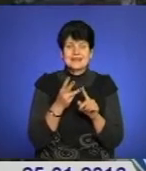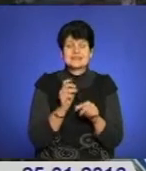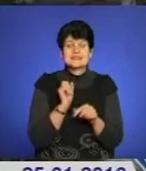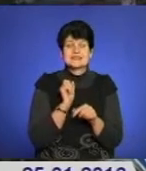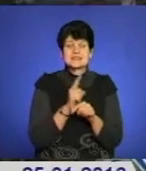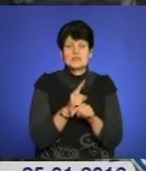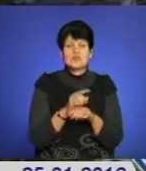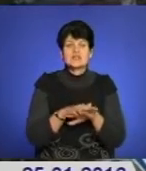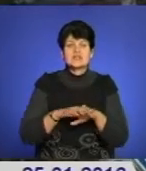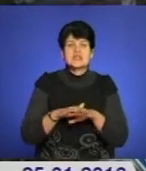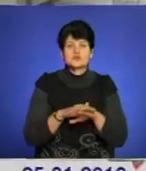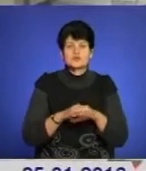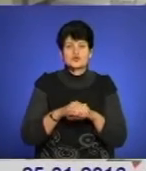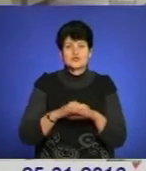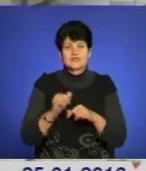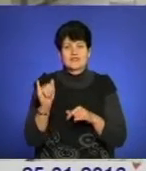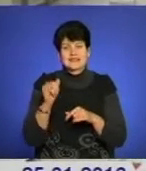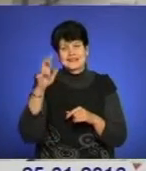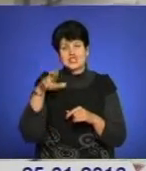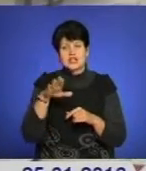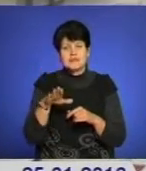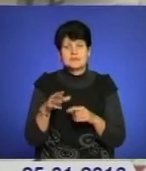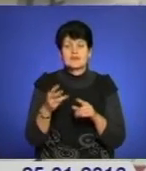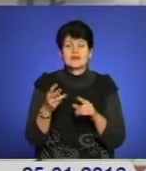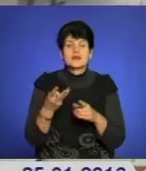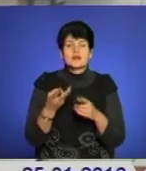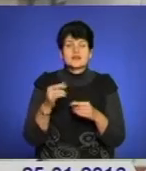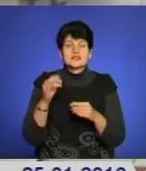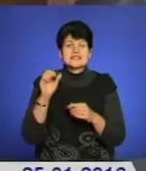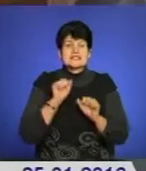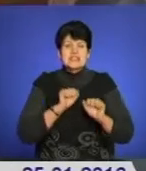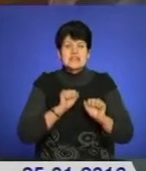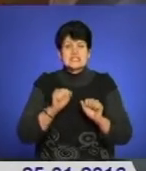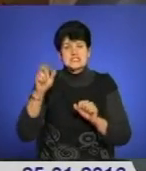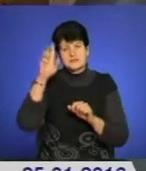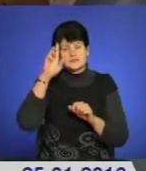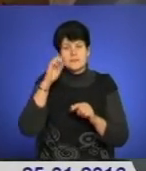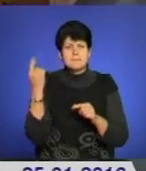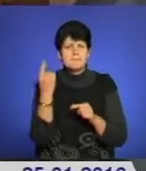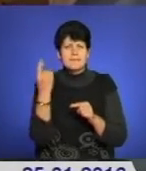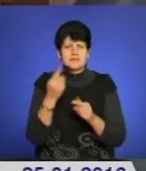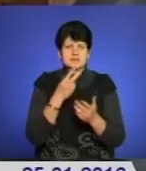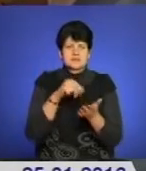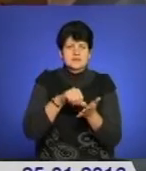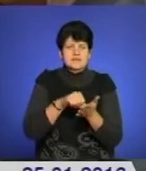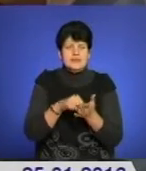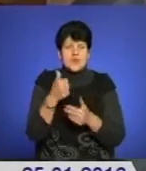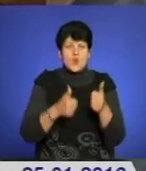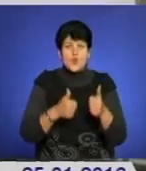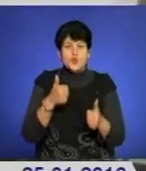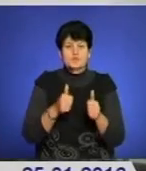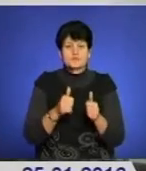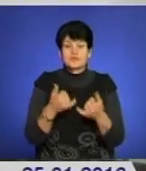замовлення суспільства і держави. Номінація «Захист вітчизни» вперше представлена на вчительському конкурсі. Не дивно,